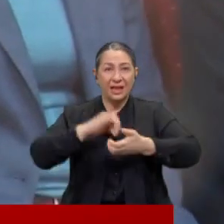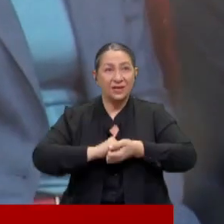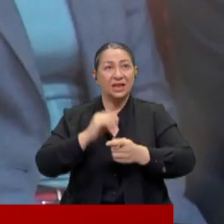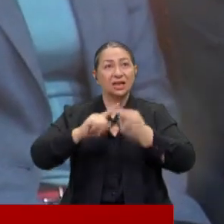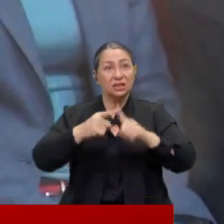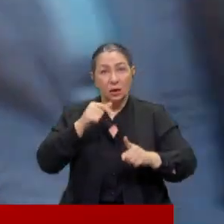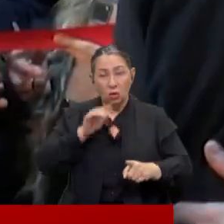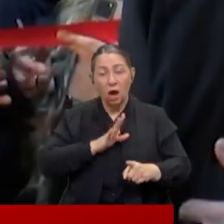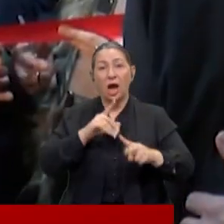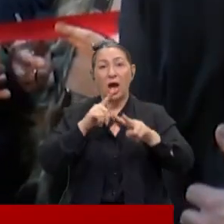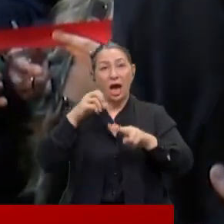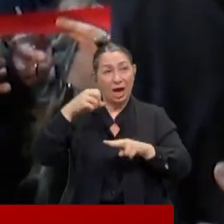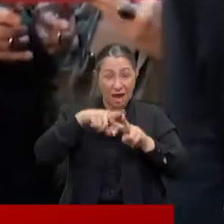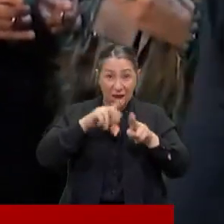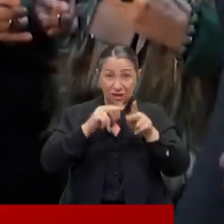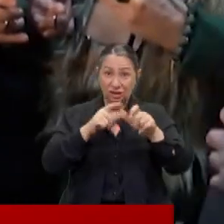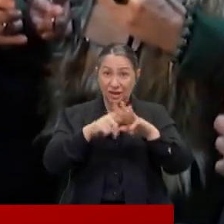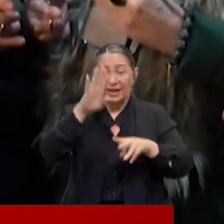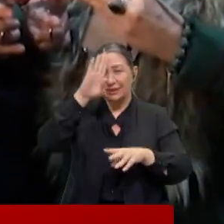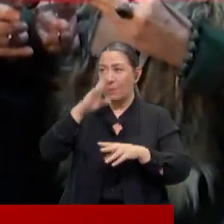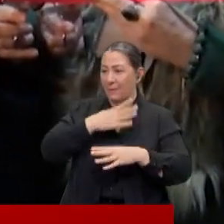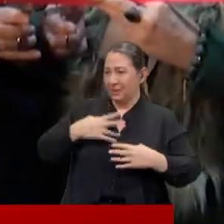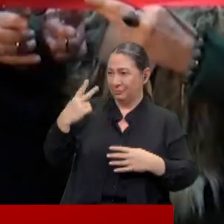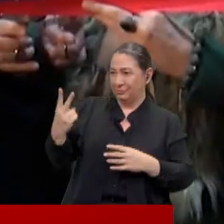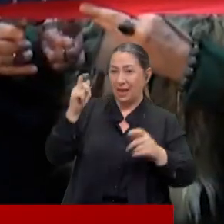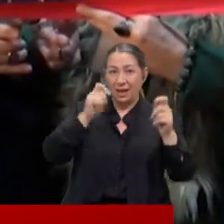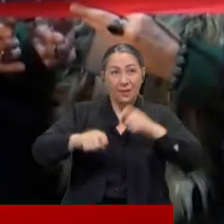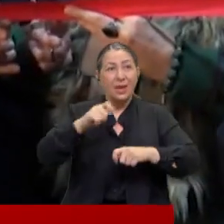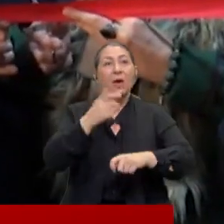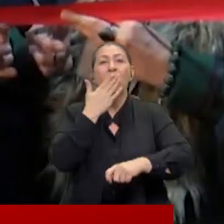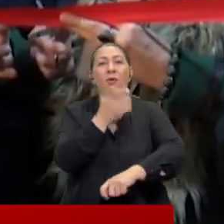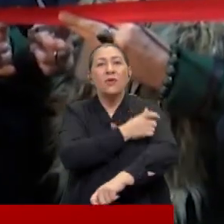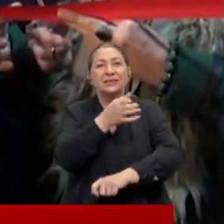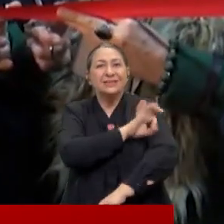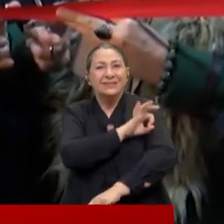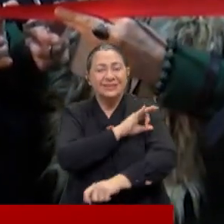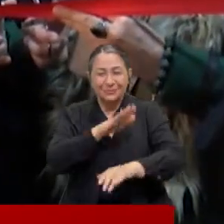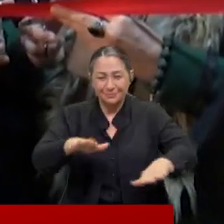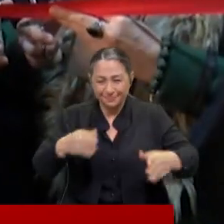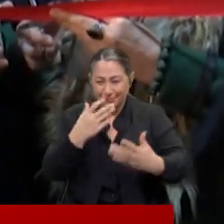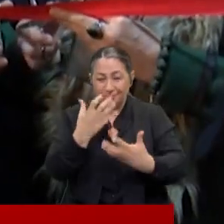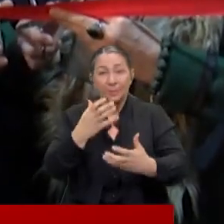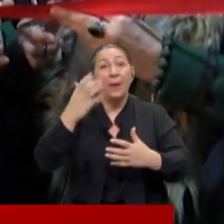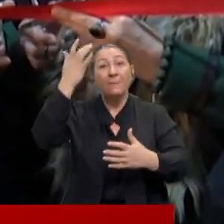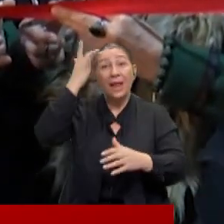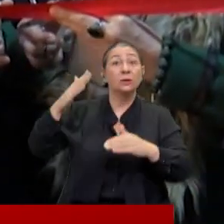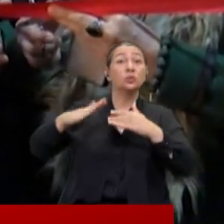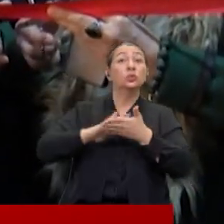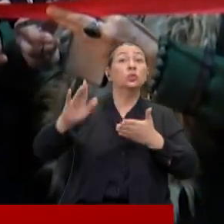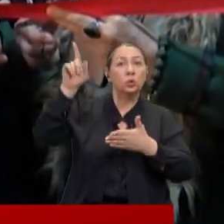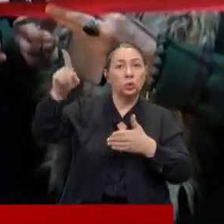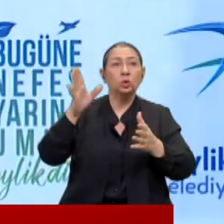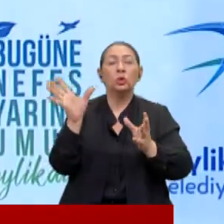liderleri Kılıçlar oluyor Akşener İstanbul'da Büyükşehir Belediyesi tarafından yapılacak 30 kreşin temel atma törenine katıldı Beylikdüzü Belediyesi'nde